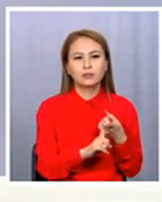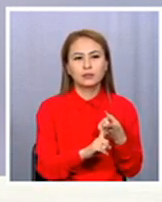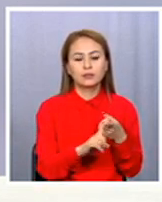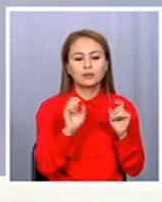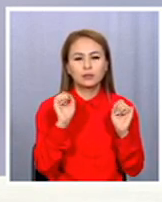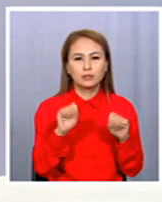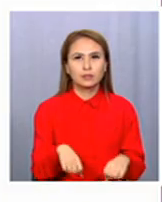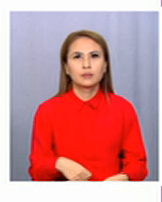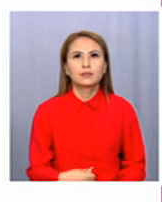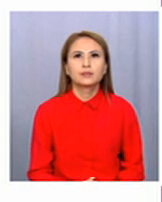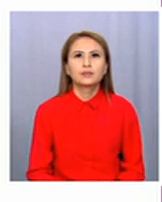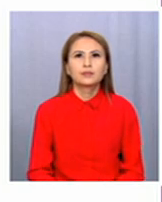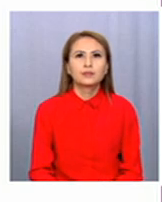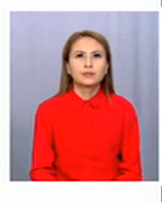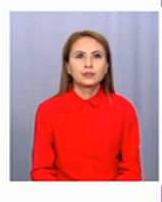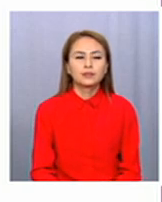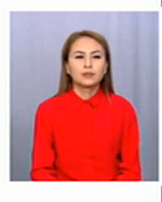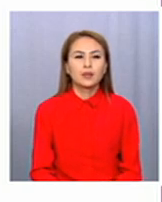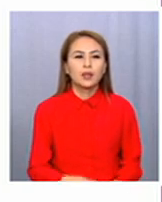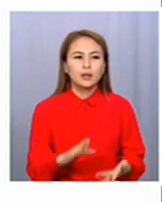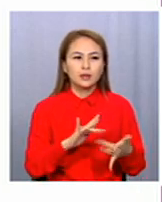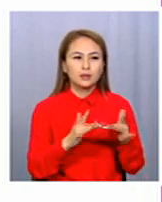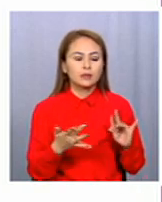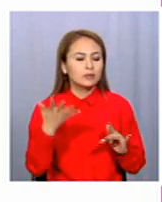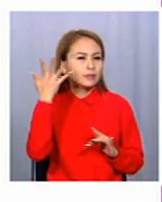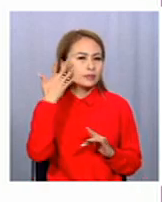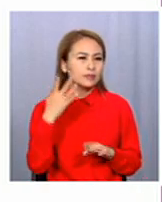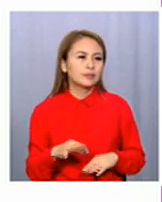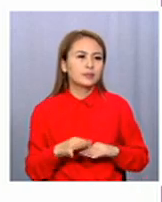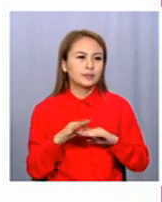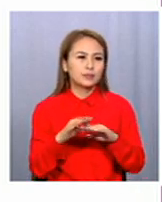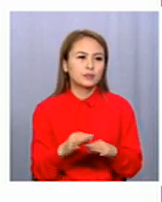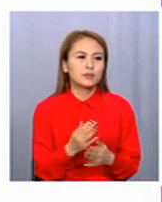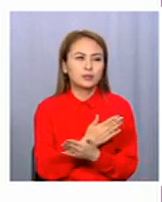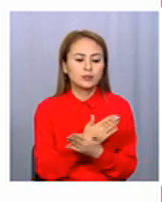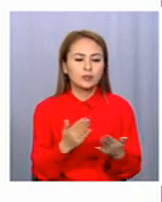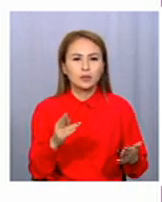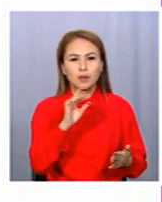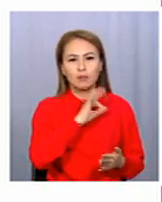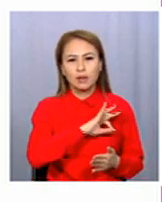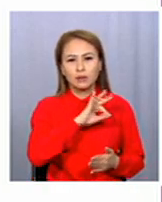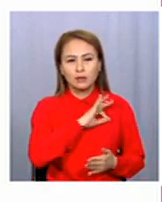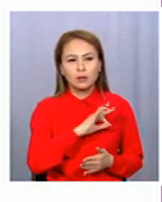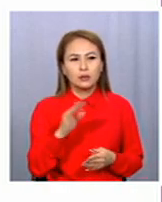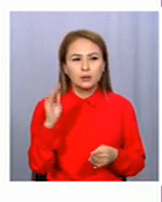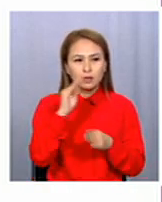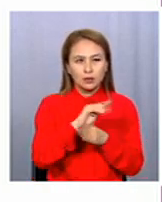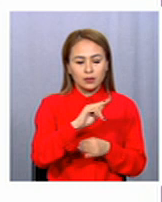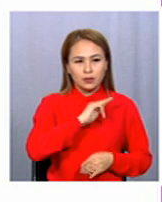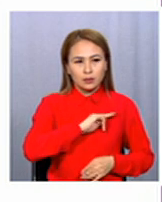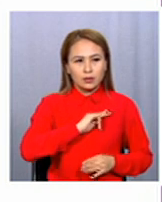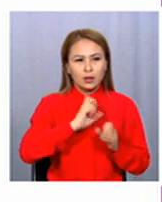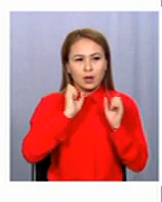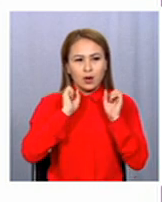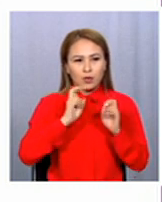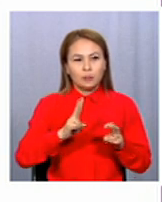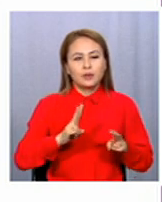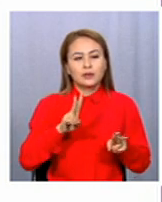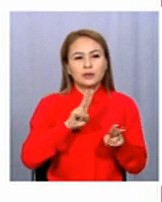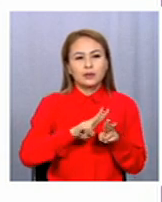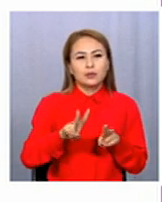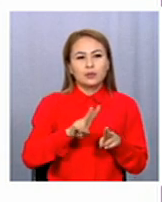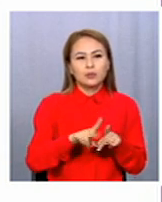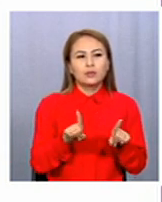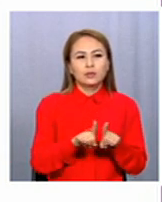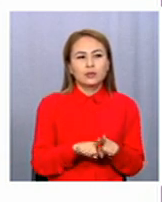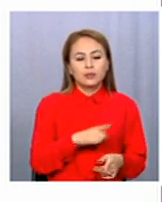таңдауымызға болады. Интернетті қолдану кезінде оның пайдалы жақтарымен бірге жұмыс істеудің қауіп-қатері, зиянды жақтары да